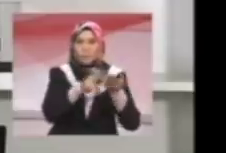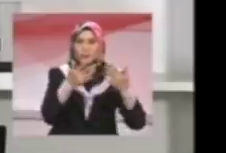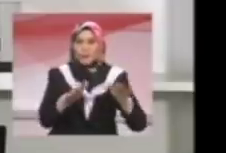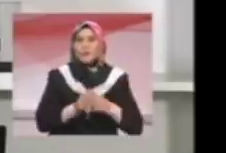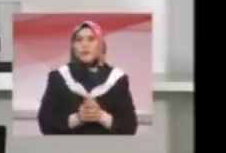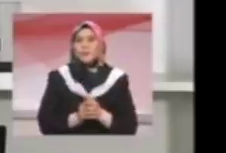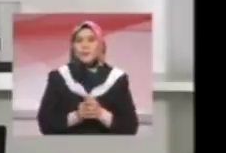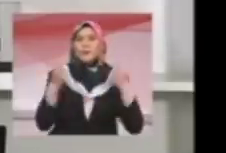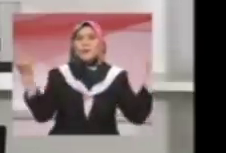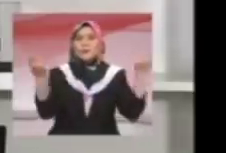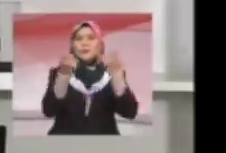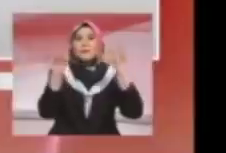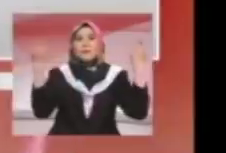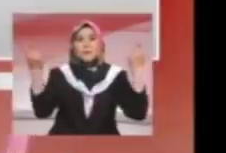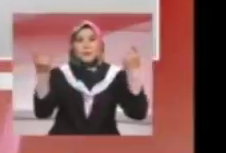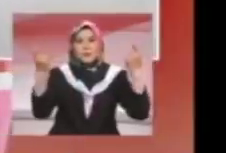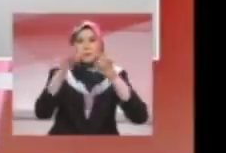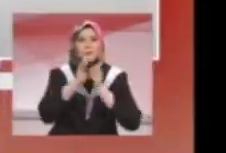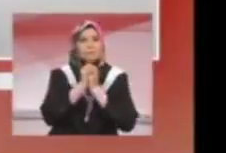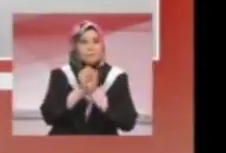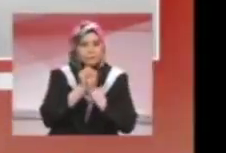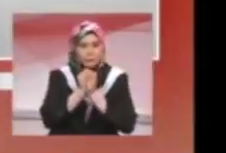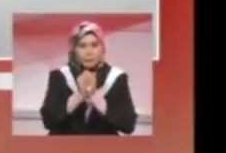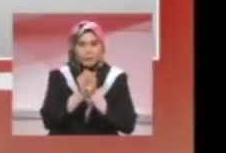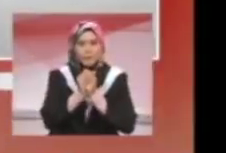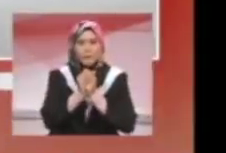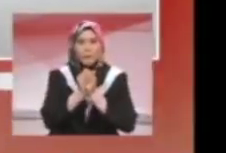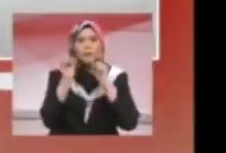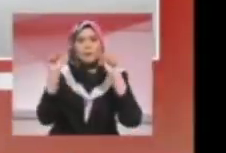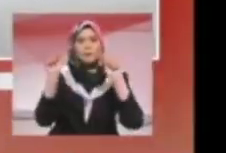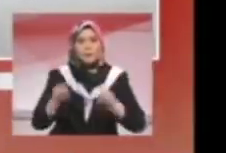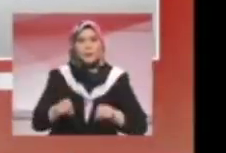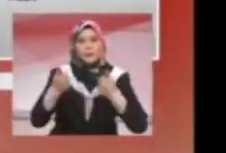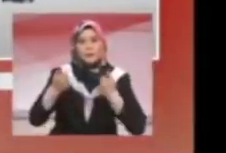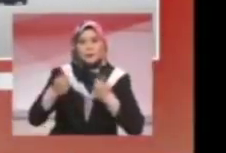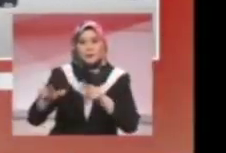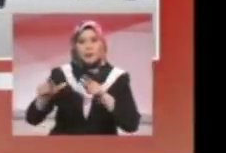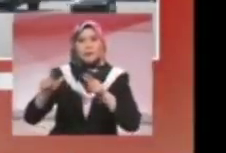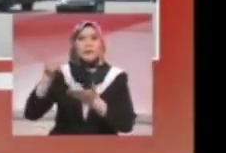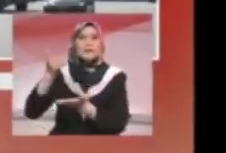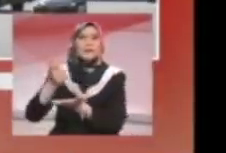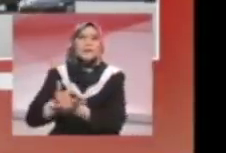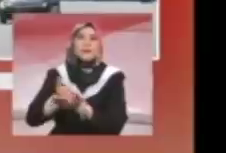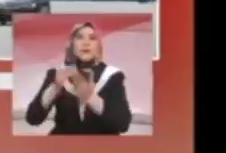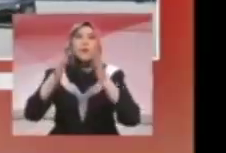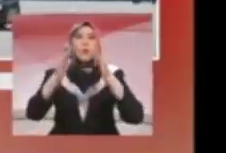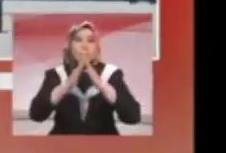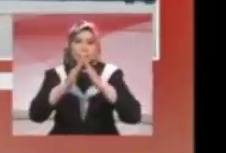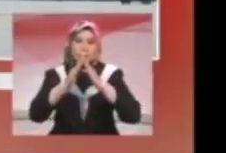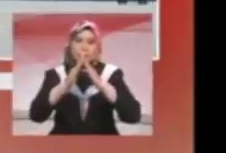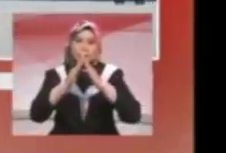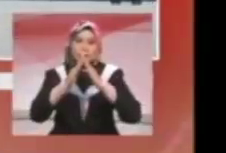sambutan perayaan tahun baru China hanya dibenarkan di rumah kediamannya